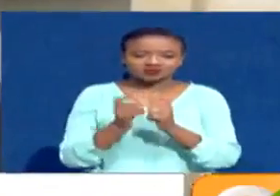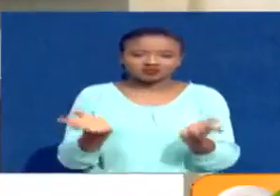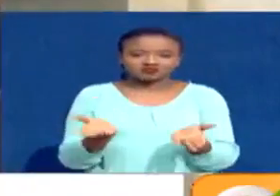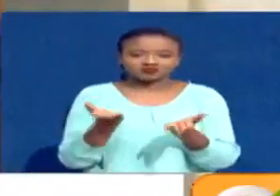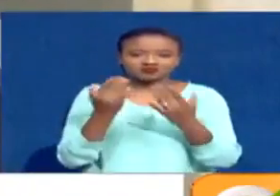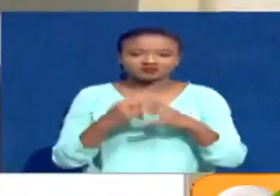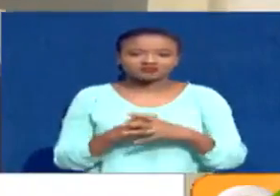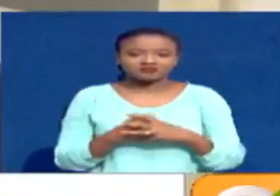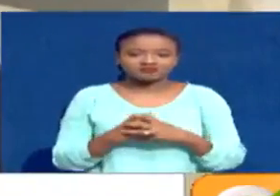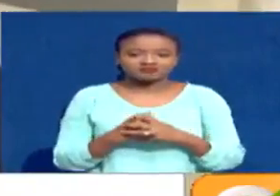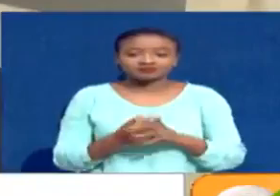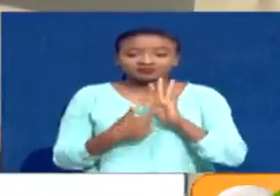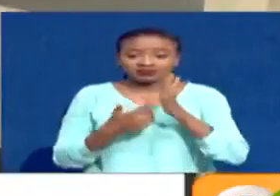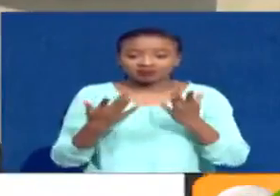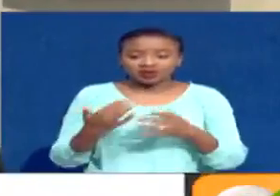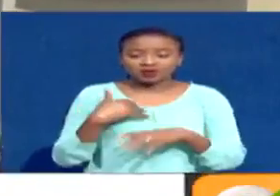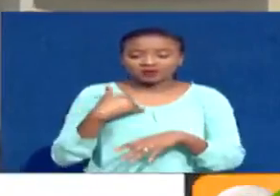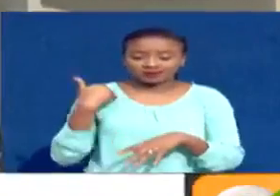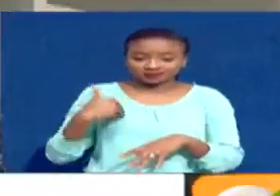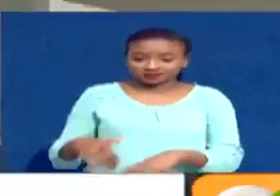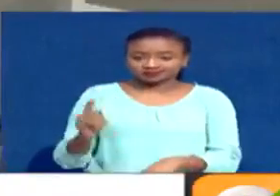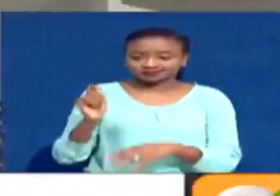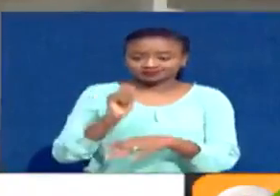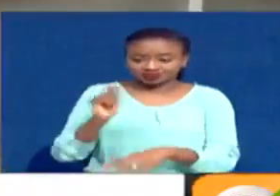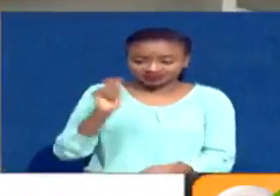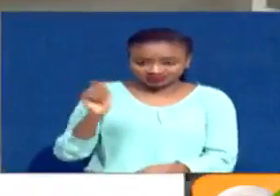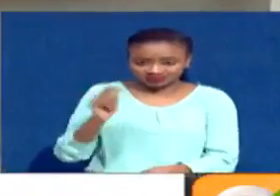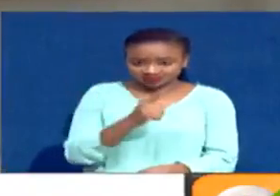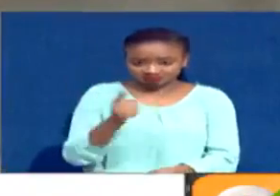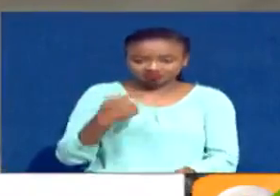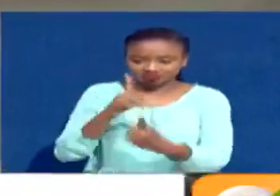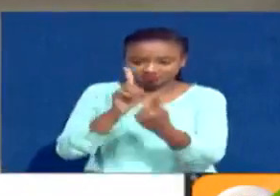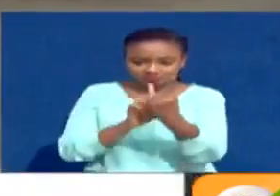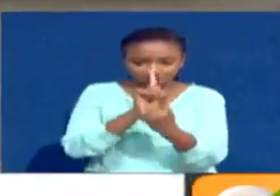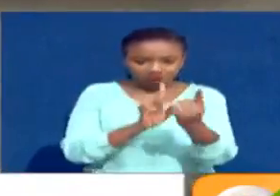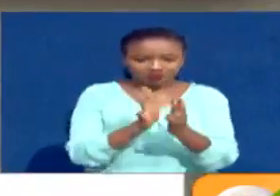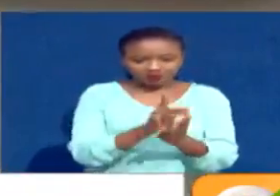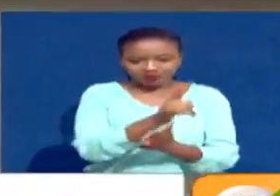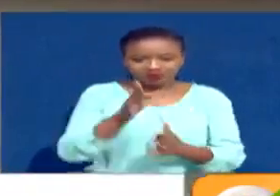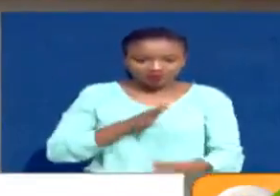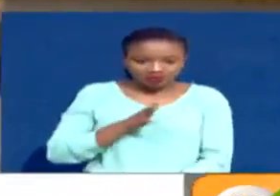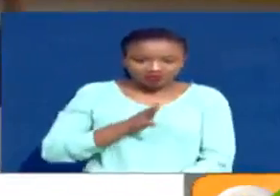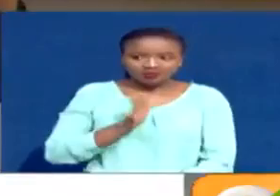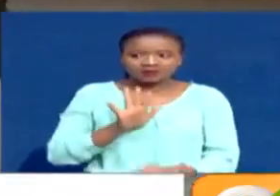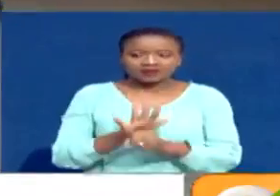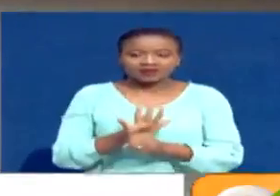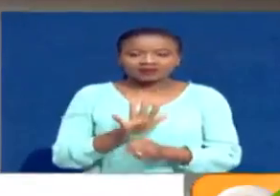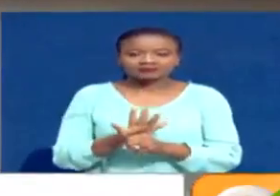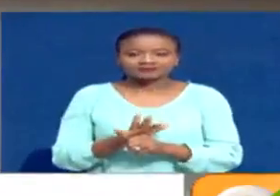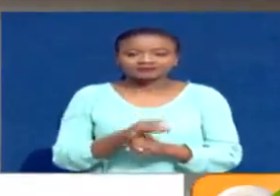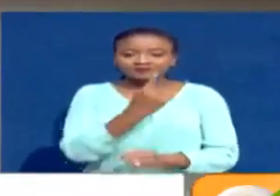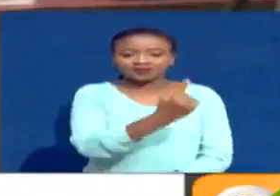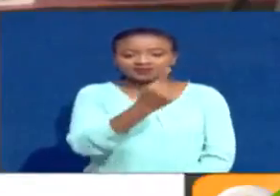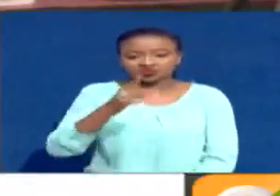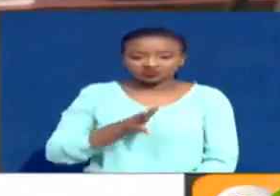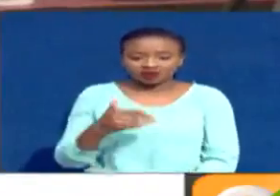kuanga instructor ambaye na huwa na interact one on one na wanadada wengi sana hapa. Kila